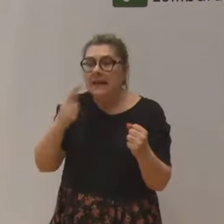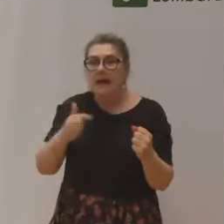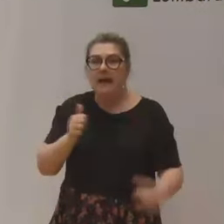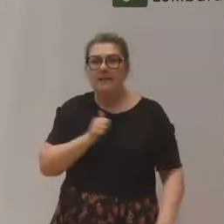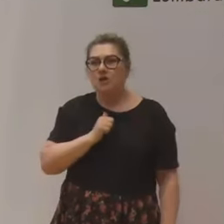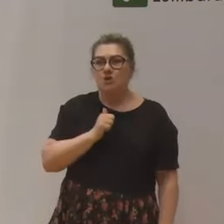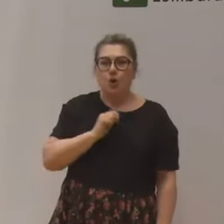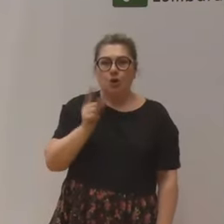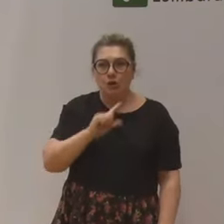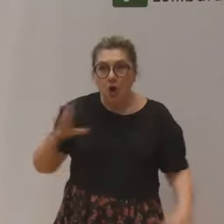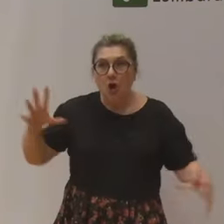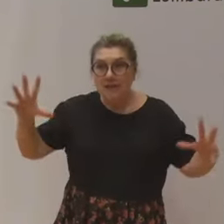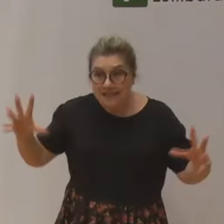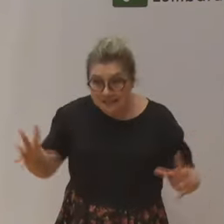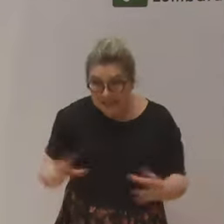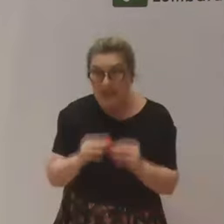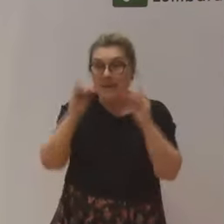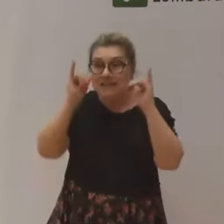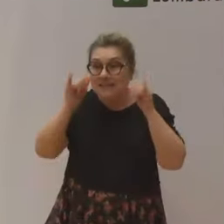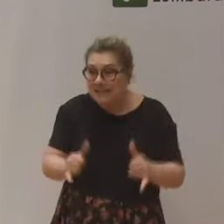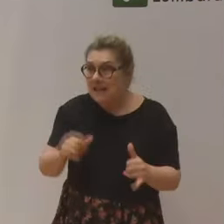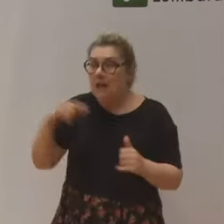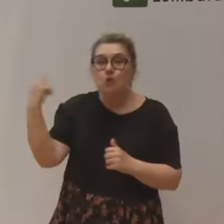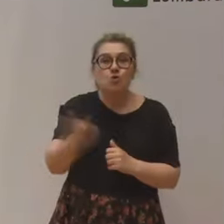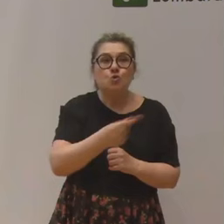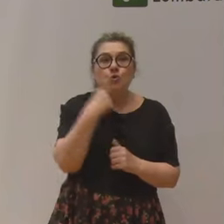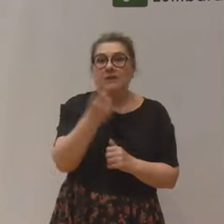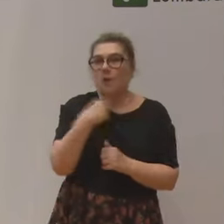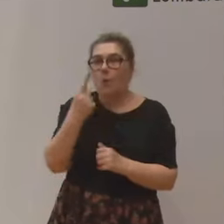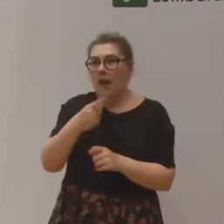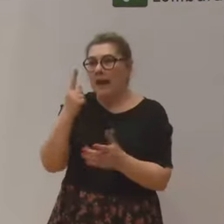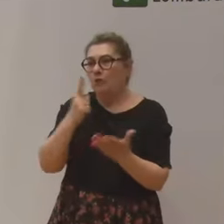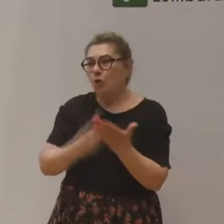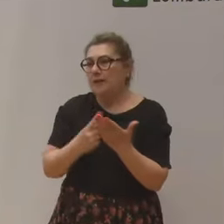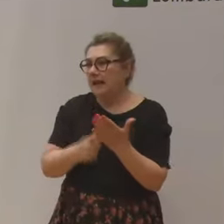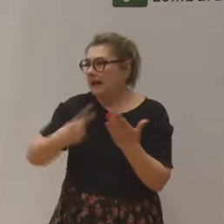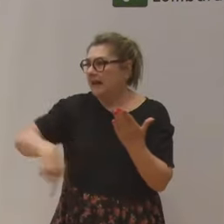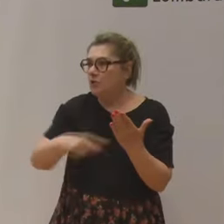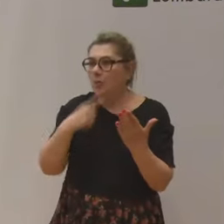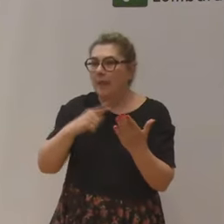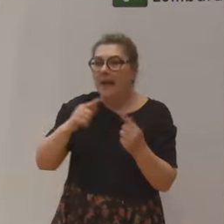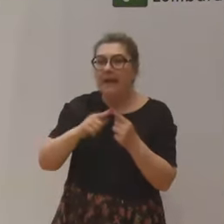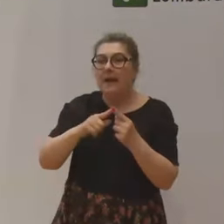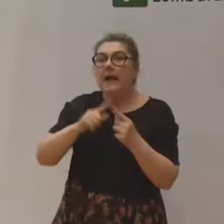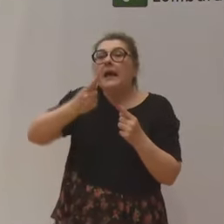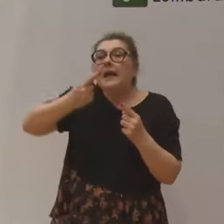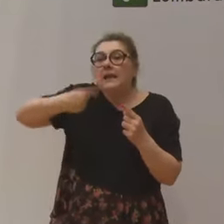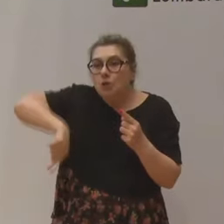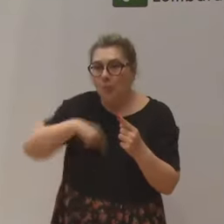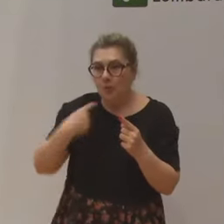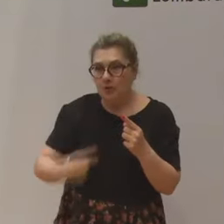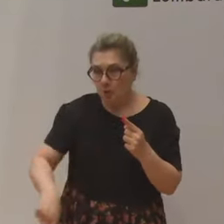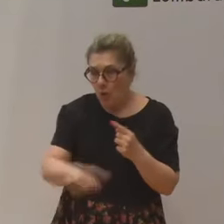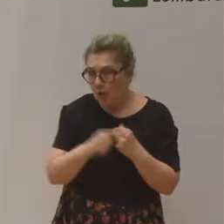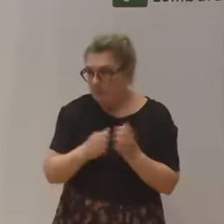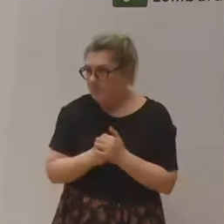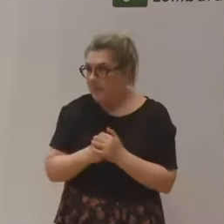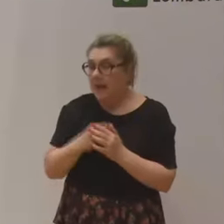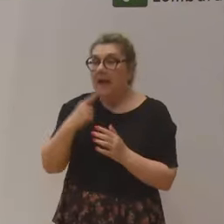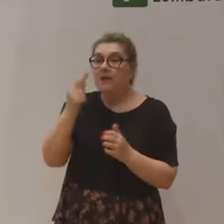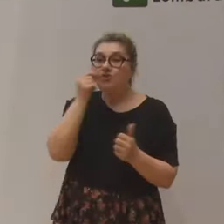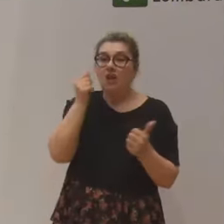soli ma insieme tutti gli attori coinvolti per fare il dopo di noi, le persone, i